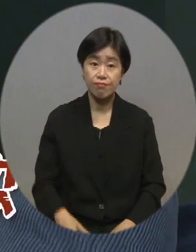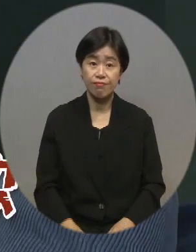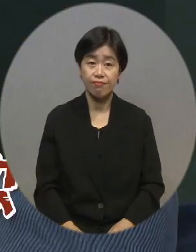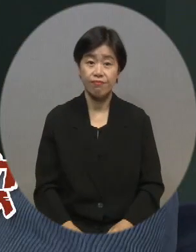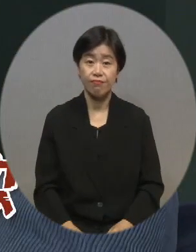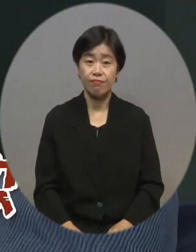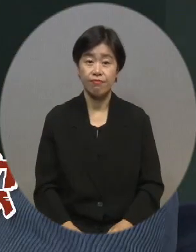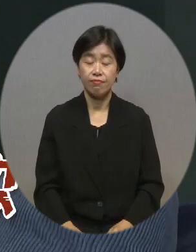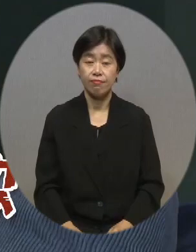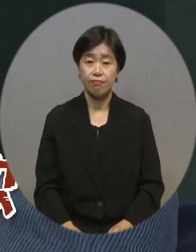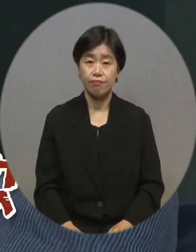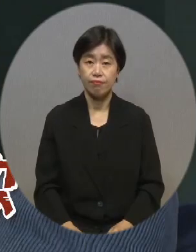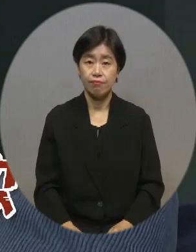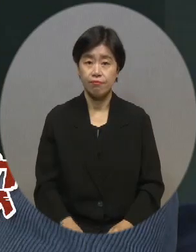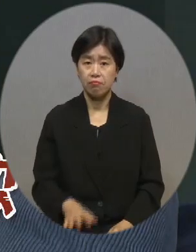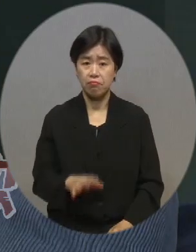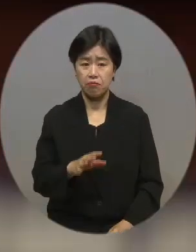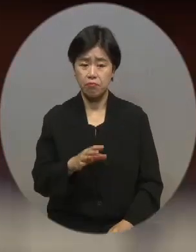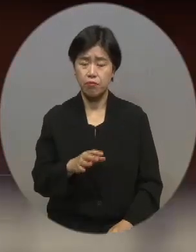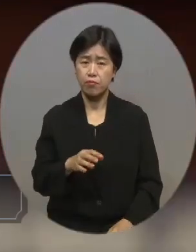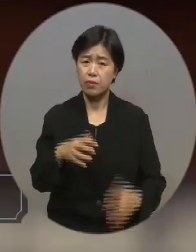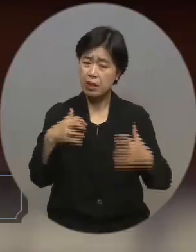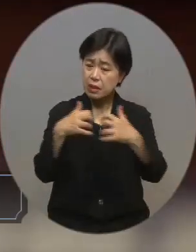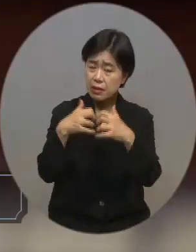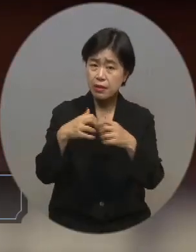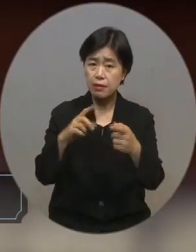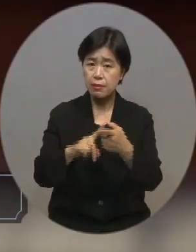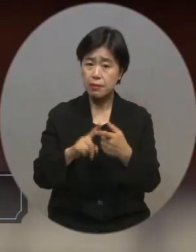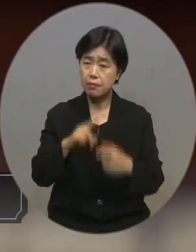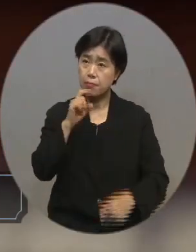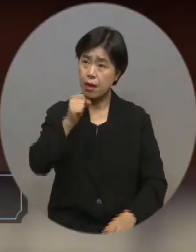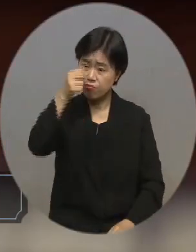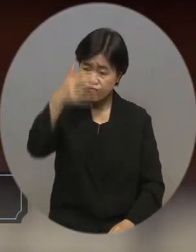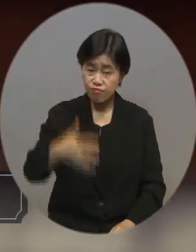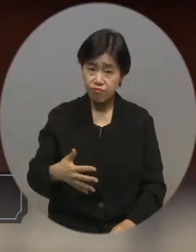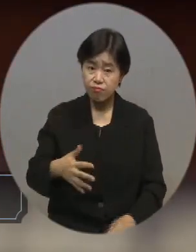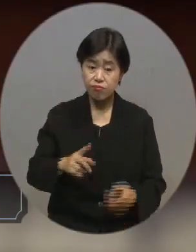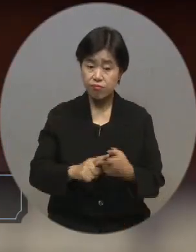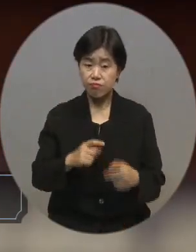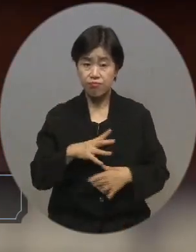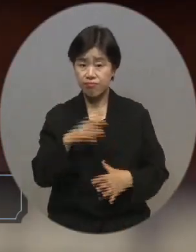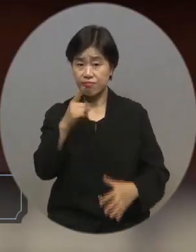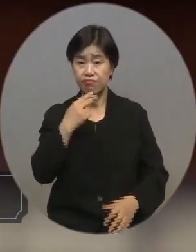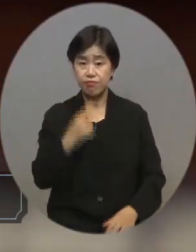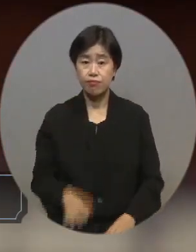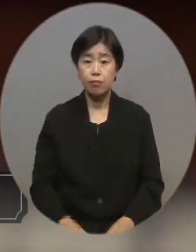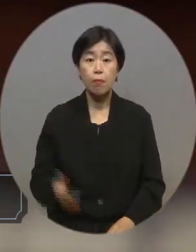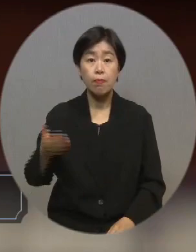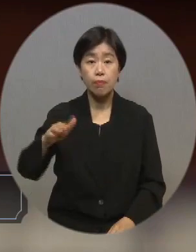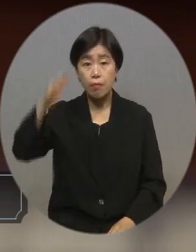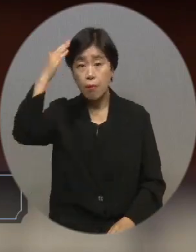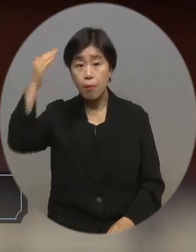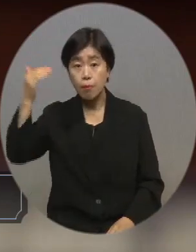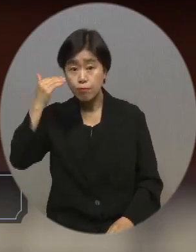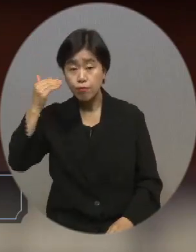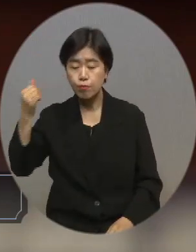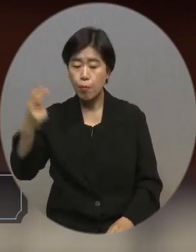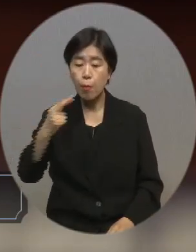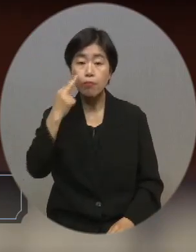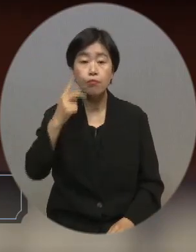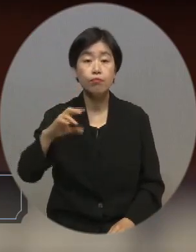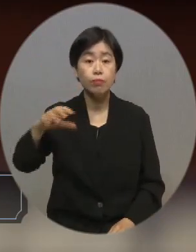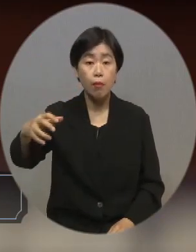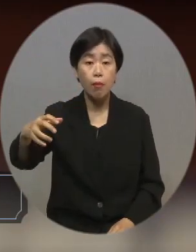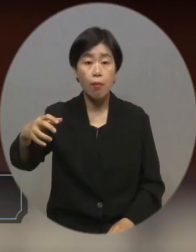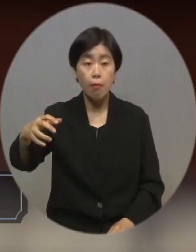없습니다. 그건 놀라운 일은 아닌데 재미있는 거는 한국하고 미국이 건드리지 않으면 자기는 싸움은 안